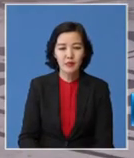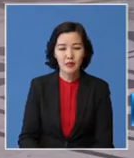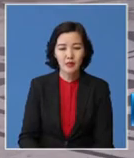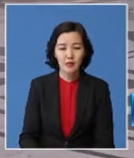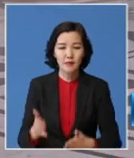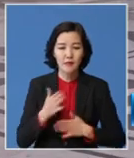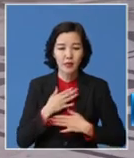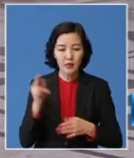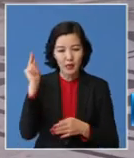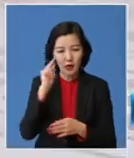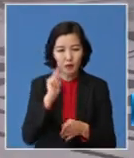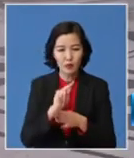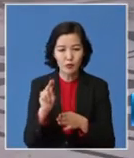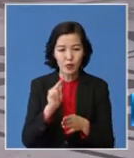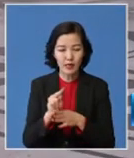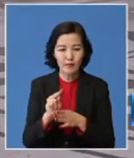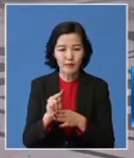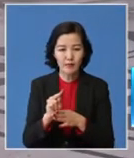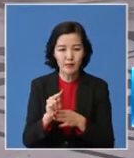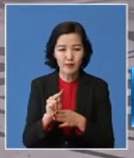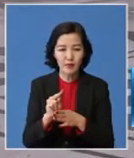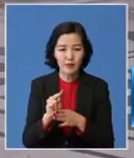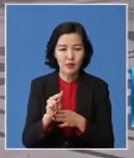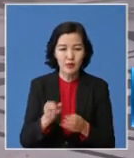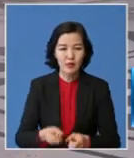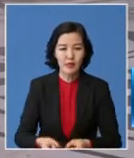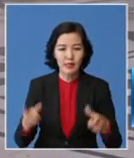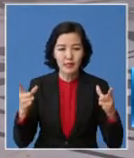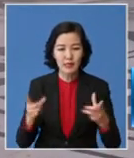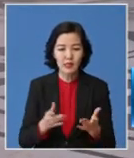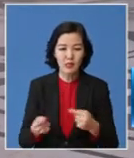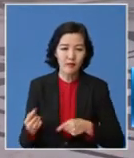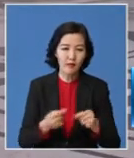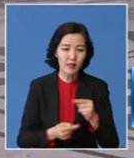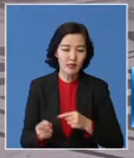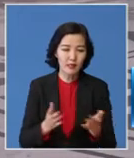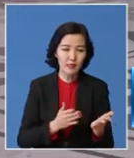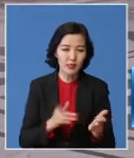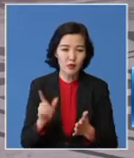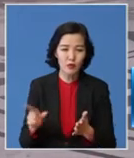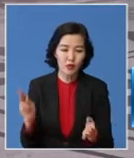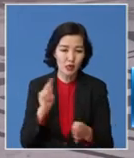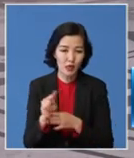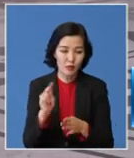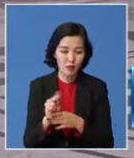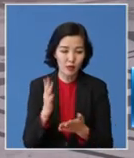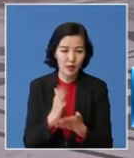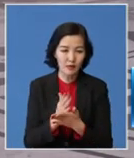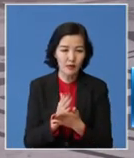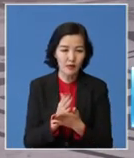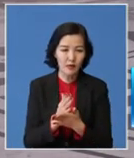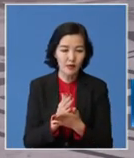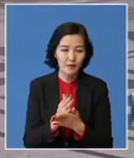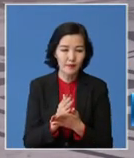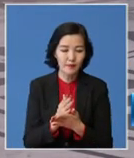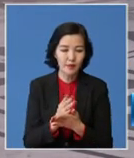Мы обучаем еще и работников гостиниц, гостиничного бизнеса, с тем, чтобы они